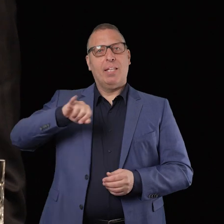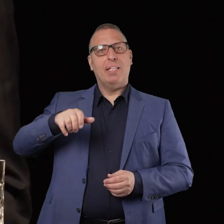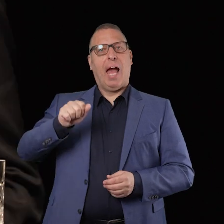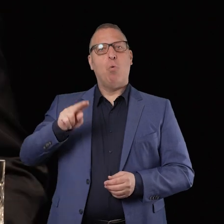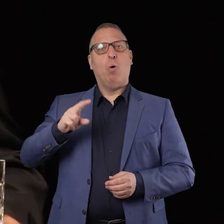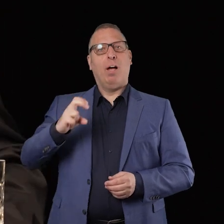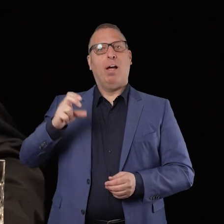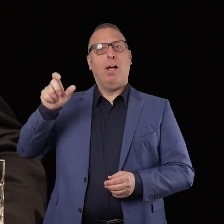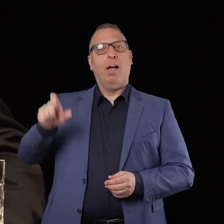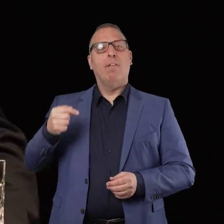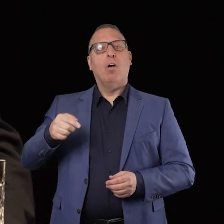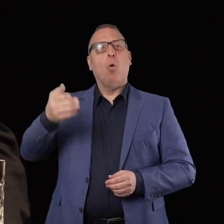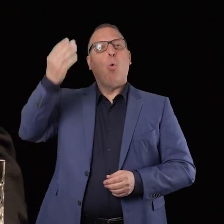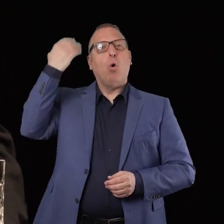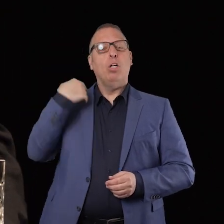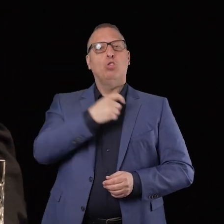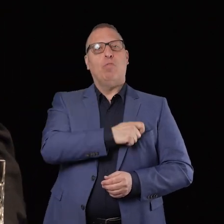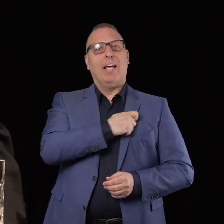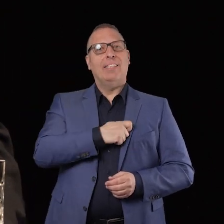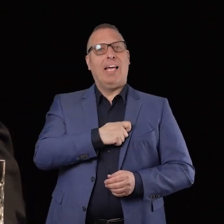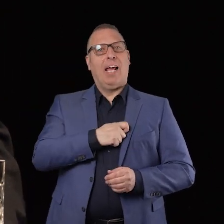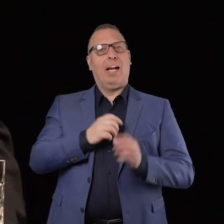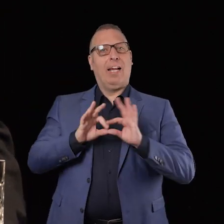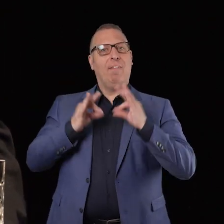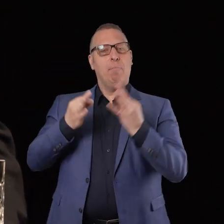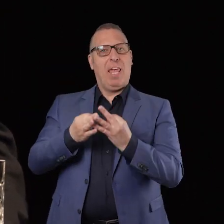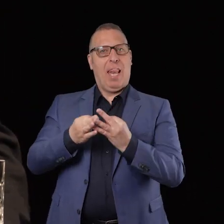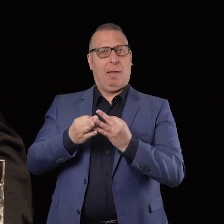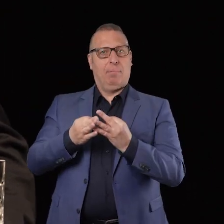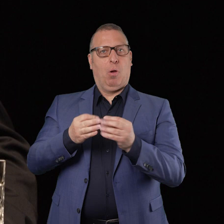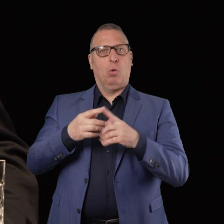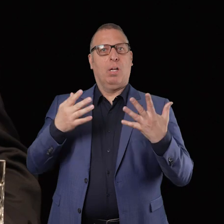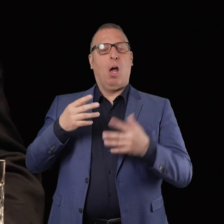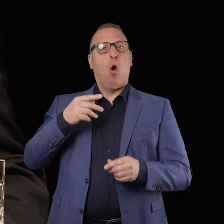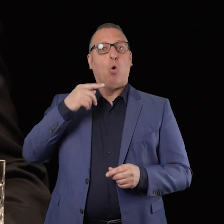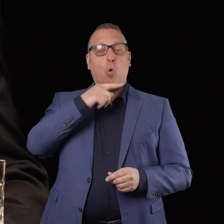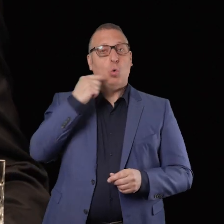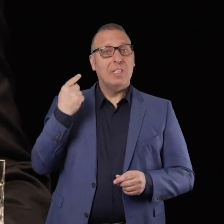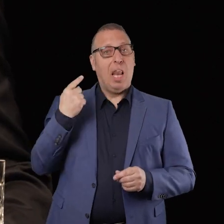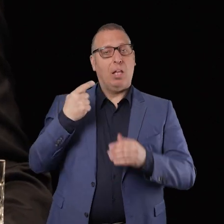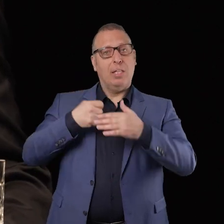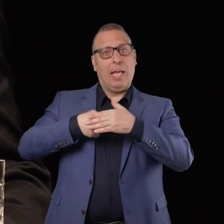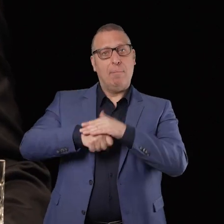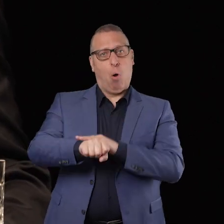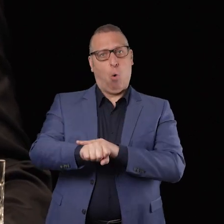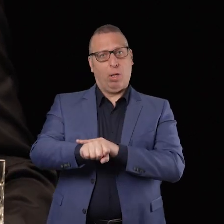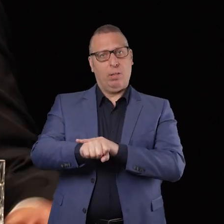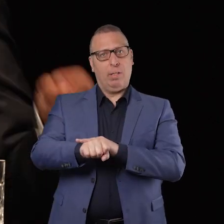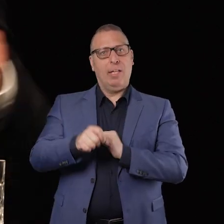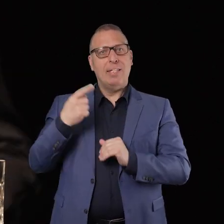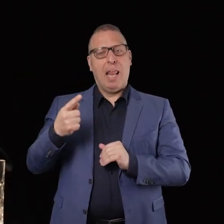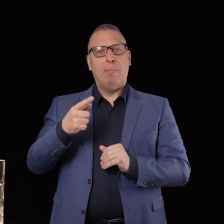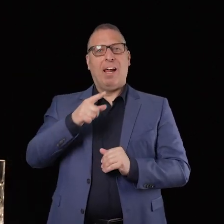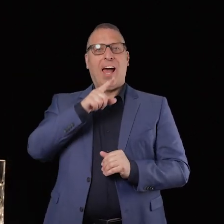Jauch stammte aus einem Urschweizer Geschlecht, wurde in Russland geboren,